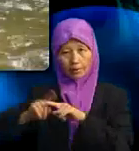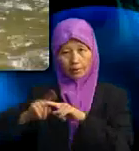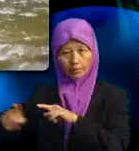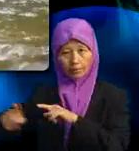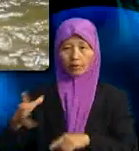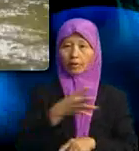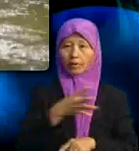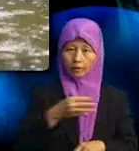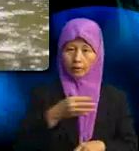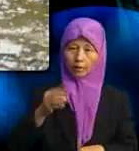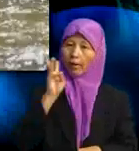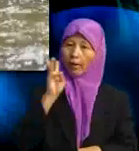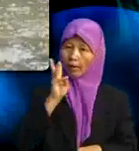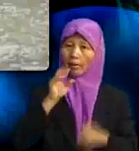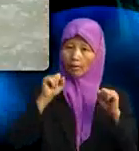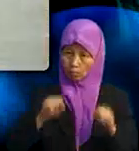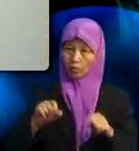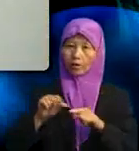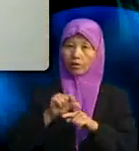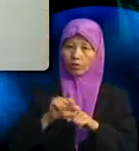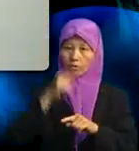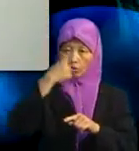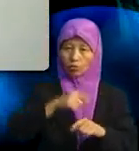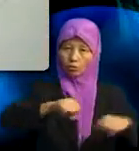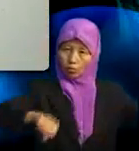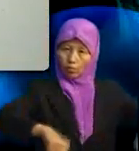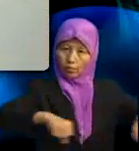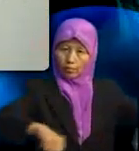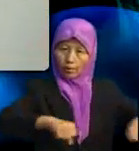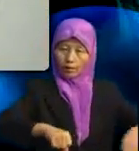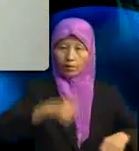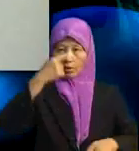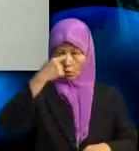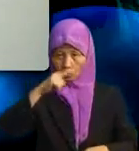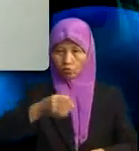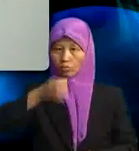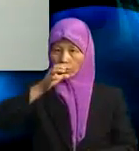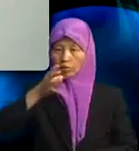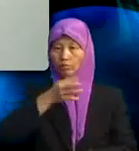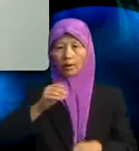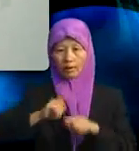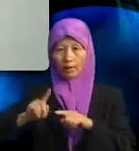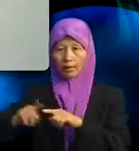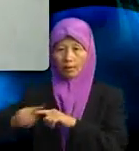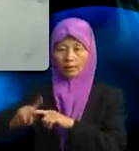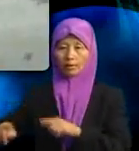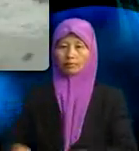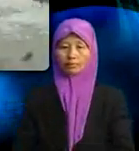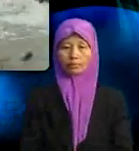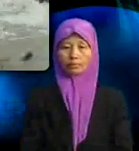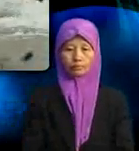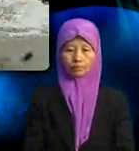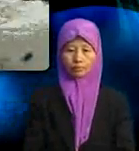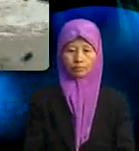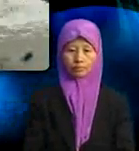najis. Dan air juga digunakan untuk memasak, diminum dan